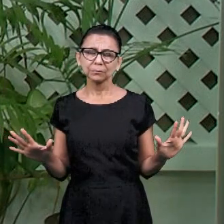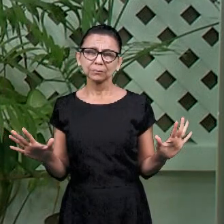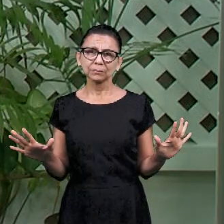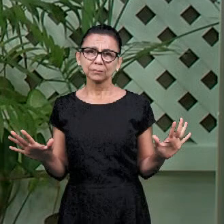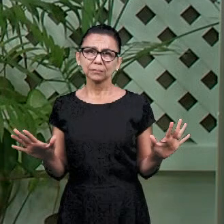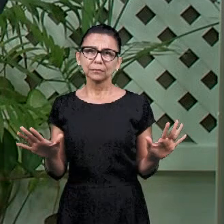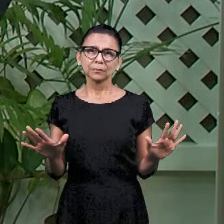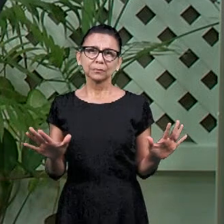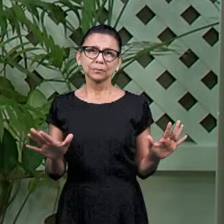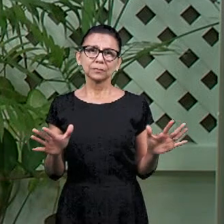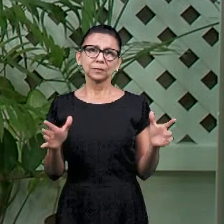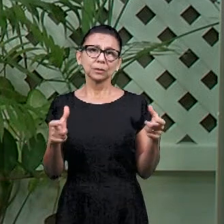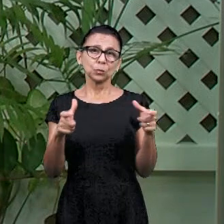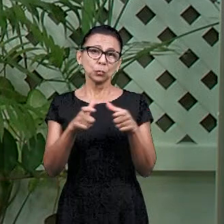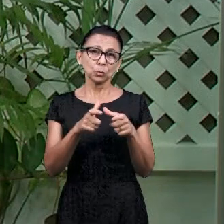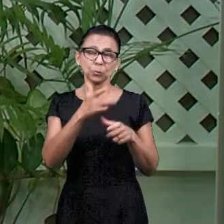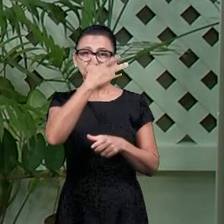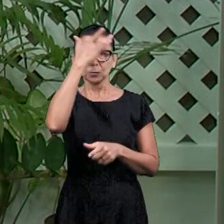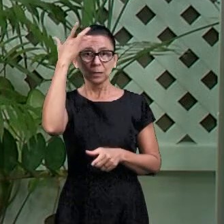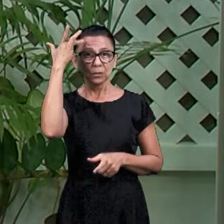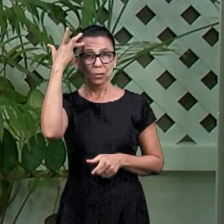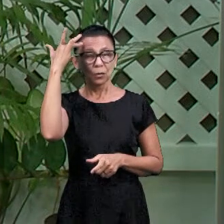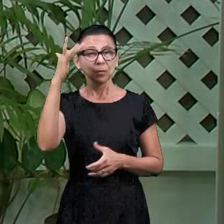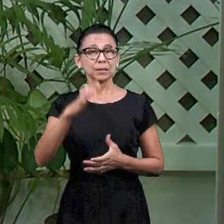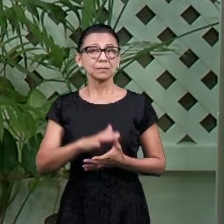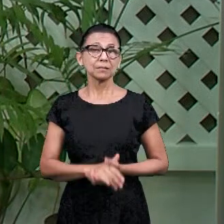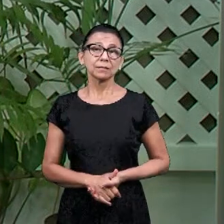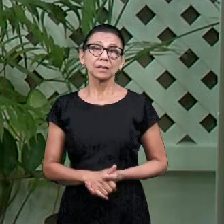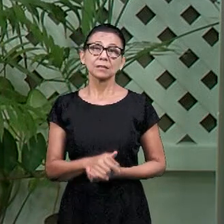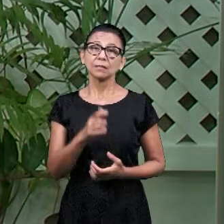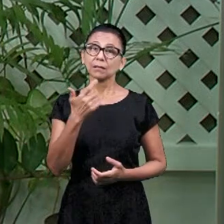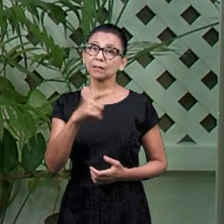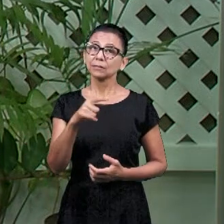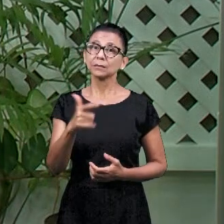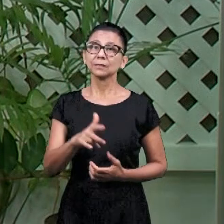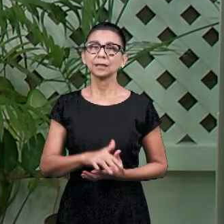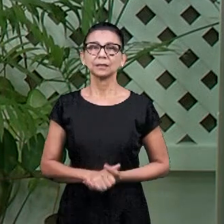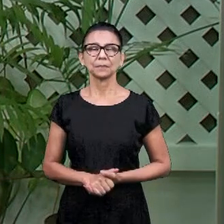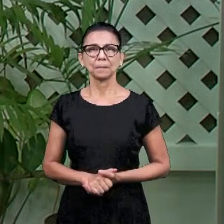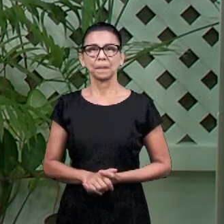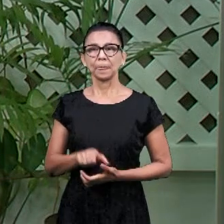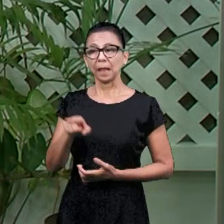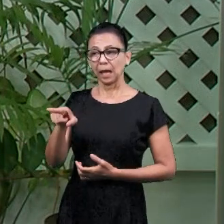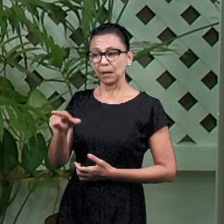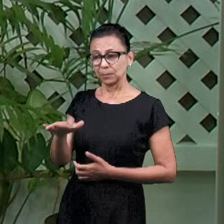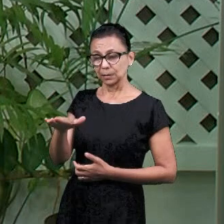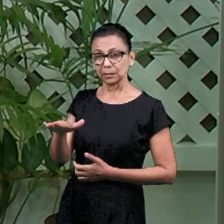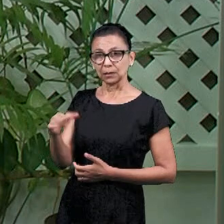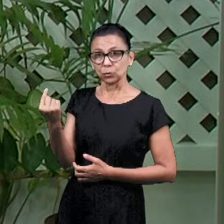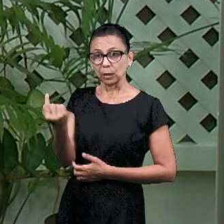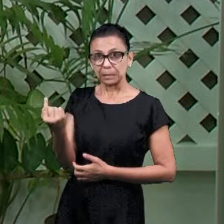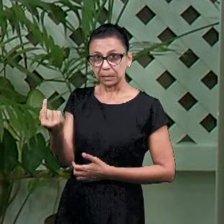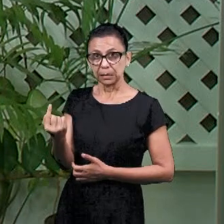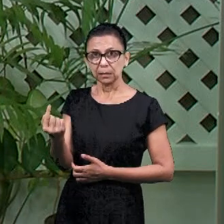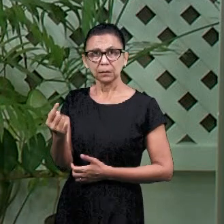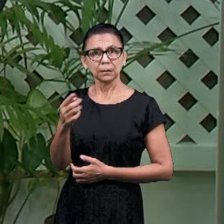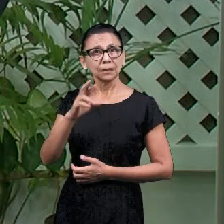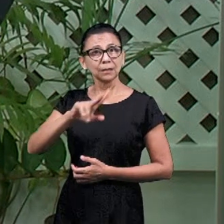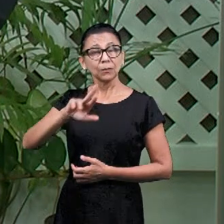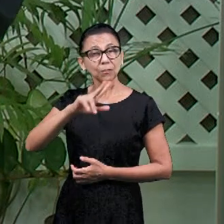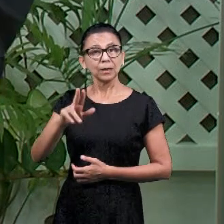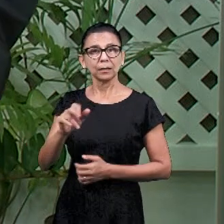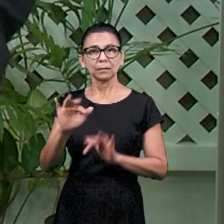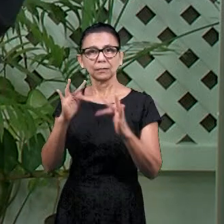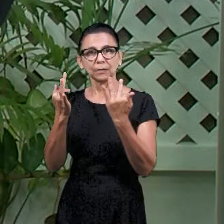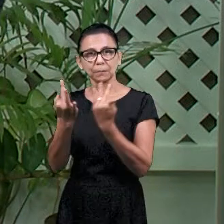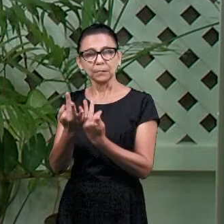de résumé que peu de gens ont. Et je glorifie le Seigneur parce que celui qui fait cela, des fois, ce n'est pas lui tout